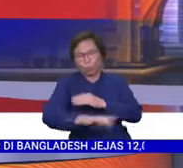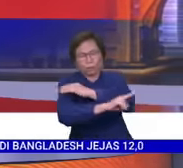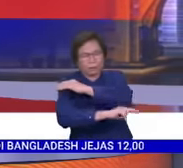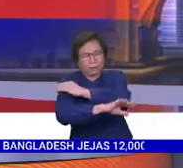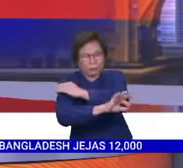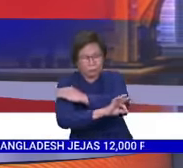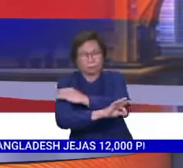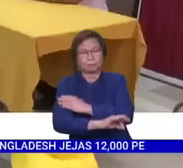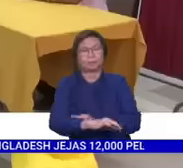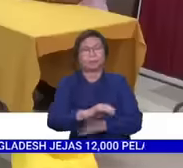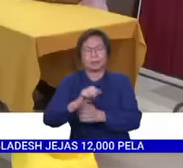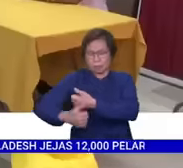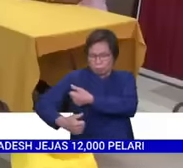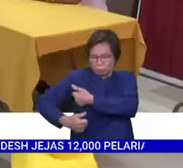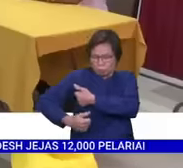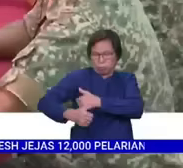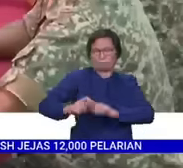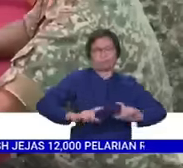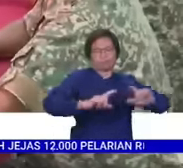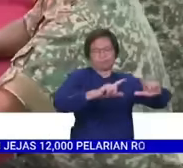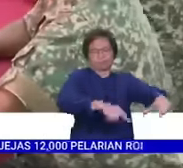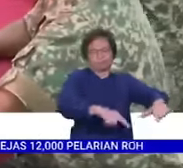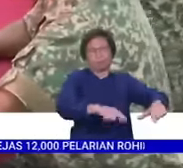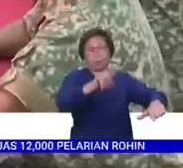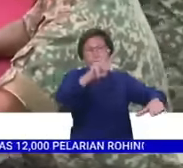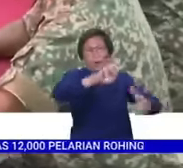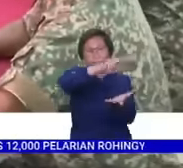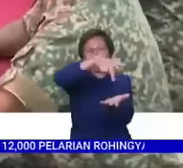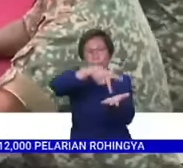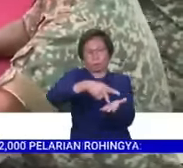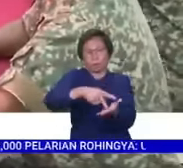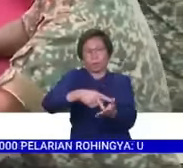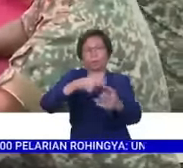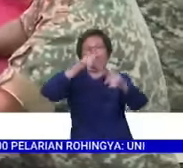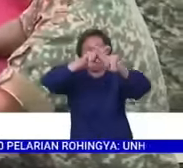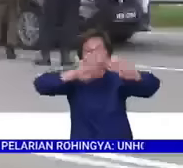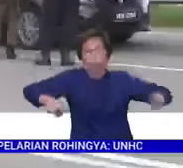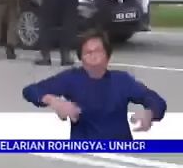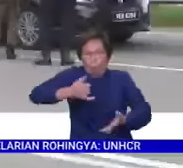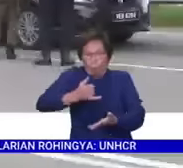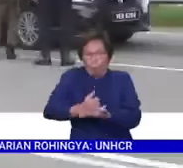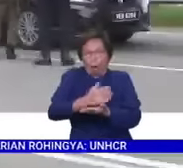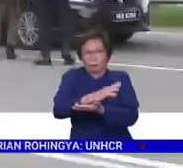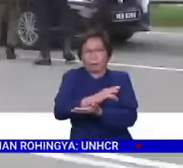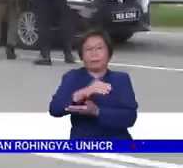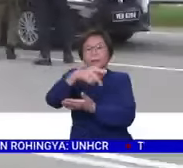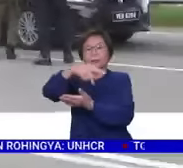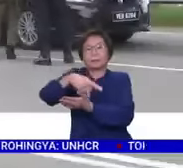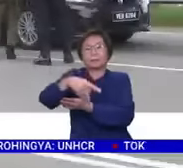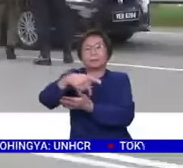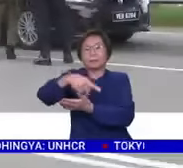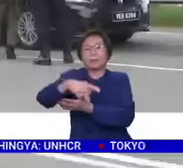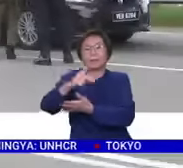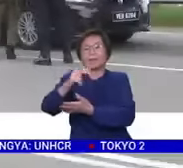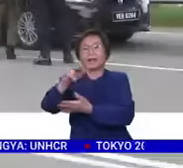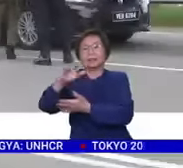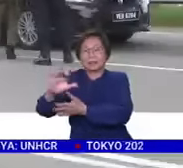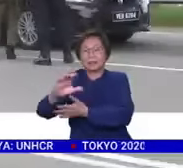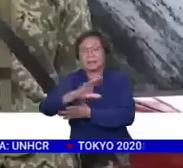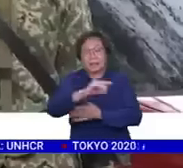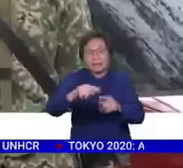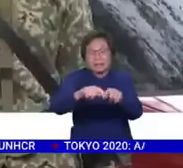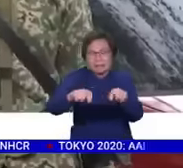sembilan anggota Etik yang turut ditempatkan di dua pusat korentin rawatan ke Wisma blouse serta kawasan yang kini